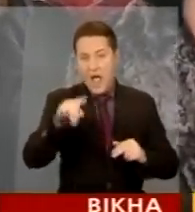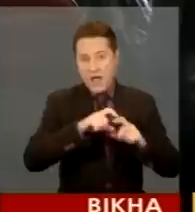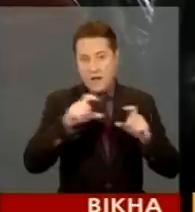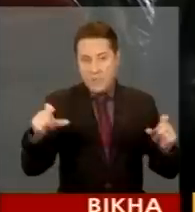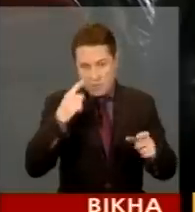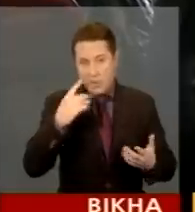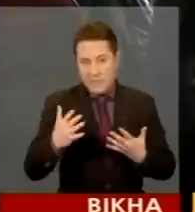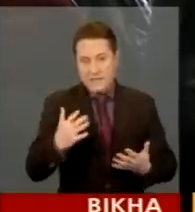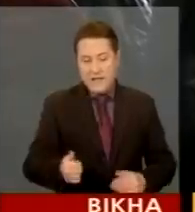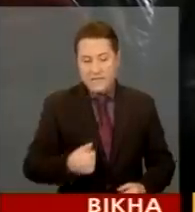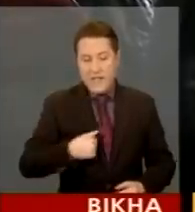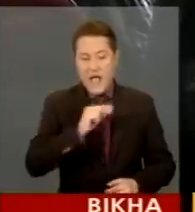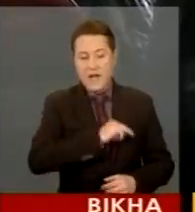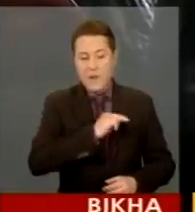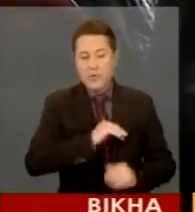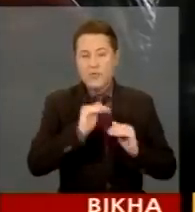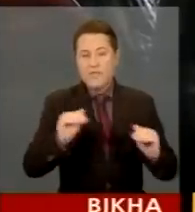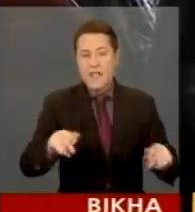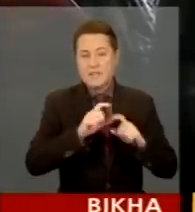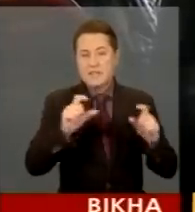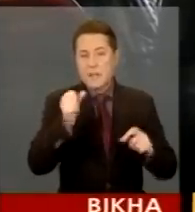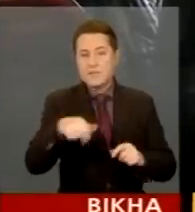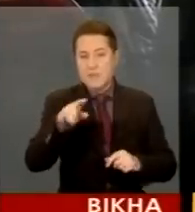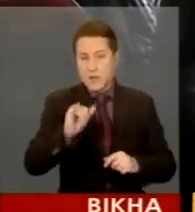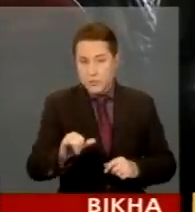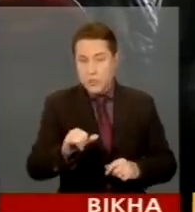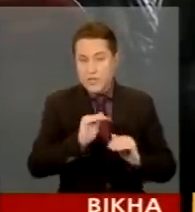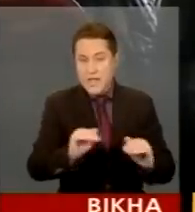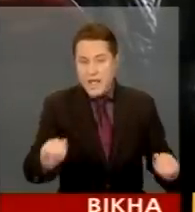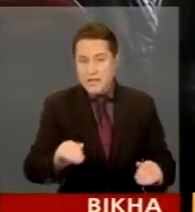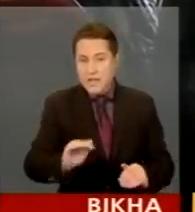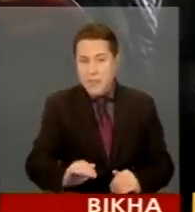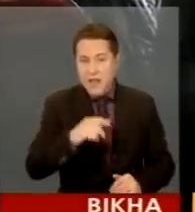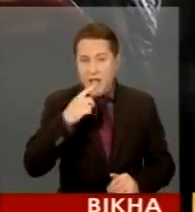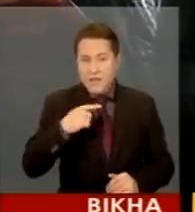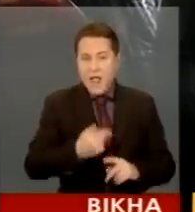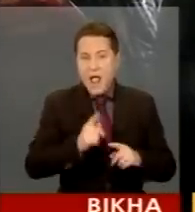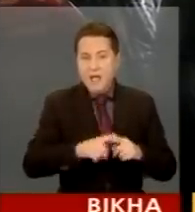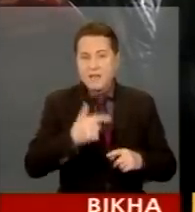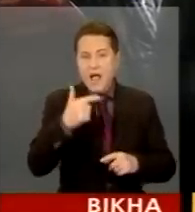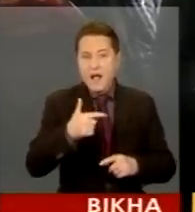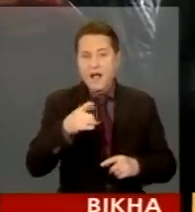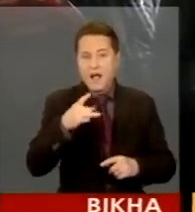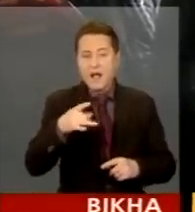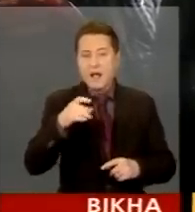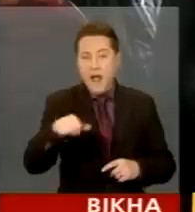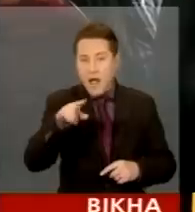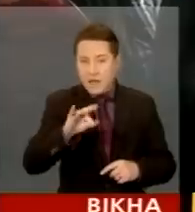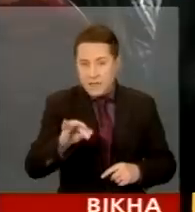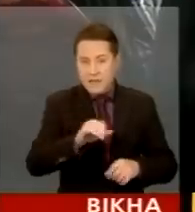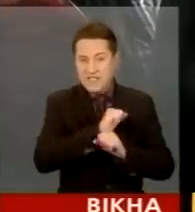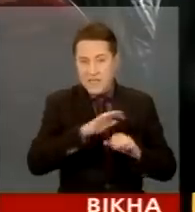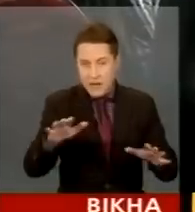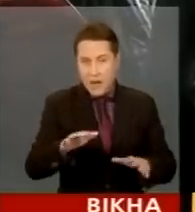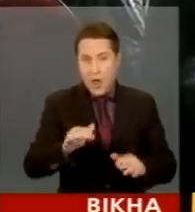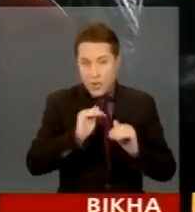Представте. Я працюю в саду, у нас навіть дітки маленькі. Говорять, от, це гяди стріляють. Це